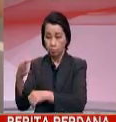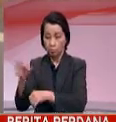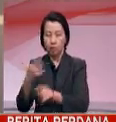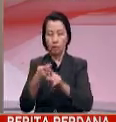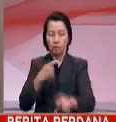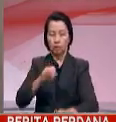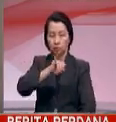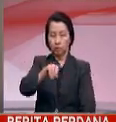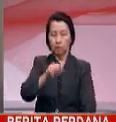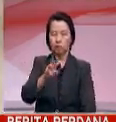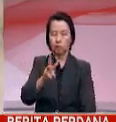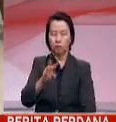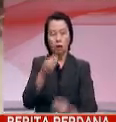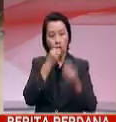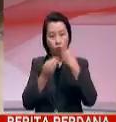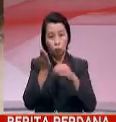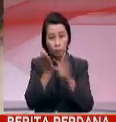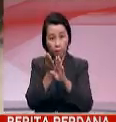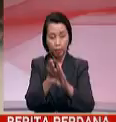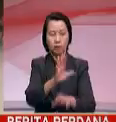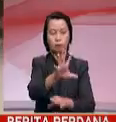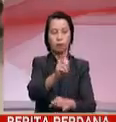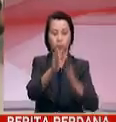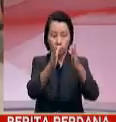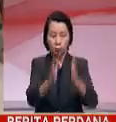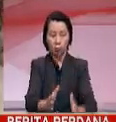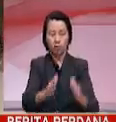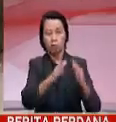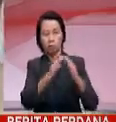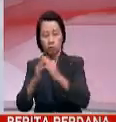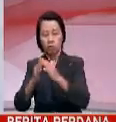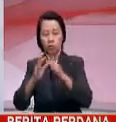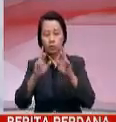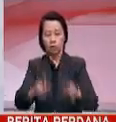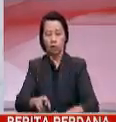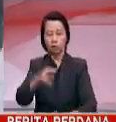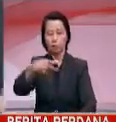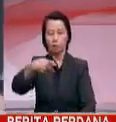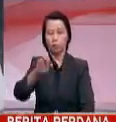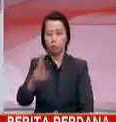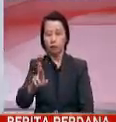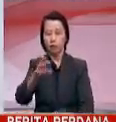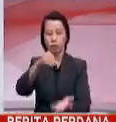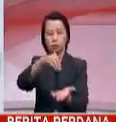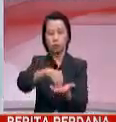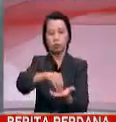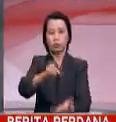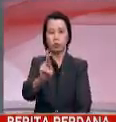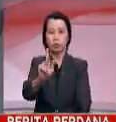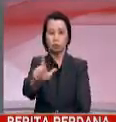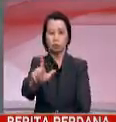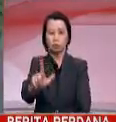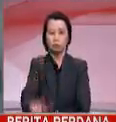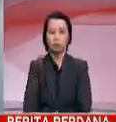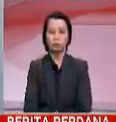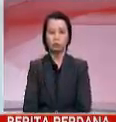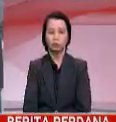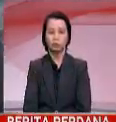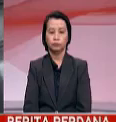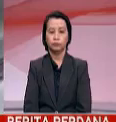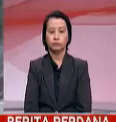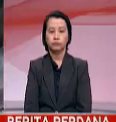daripada Jawi Food Bank kepada 50 penduduk program perumahan rakyat PPR Perkasa di Ibu Negara.